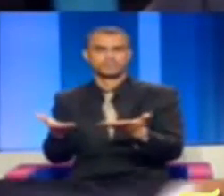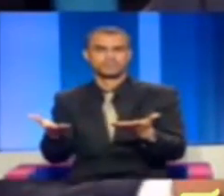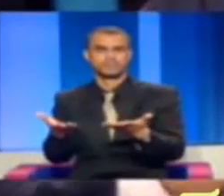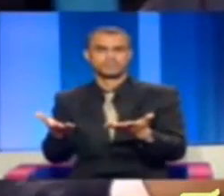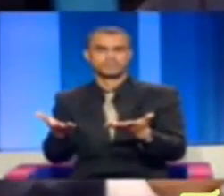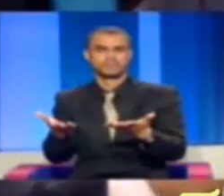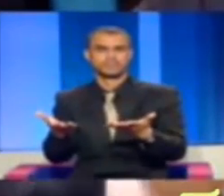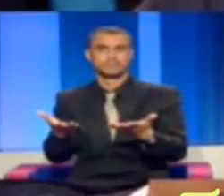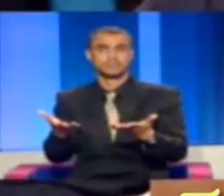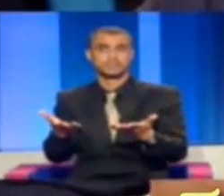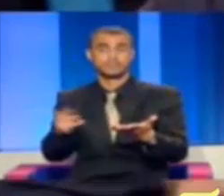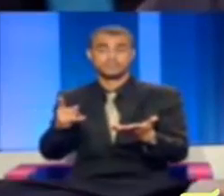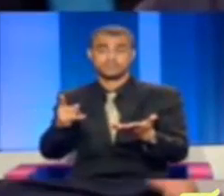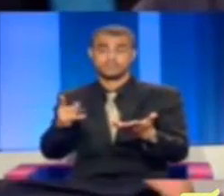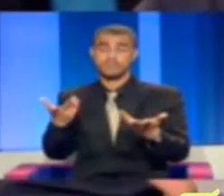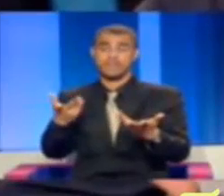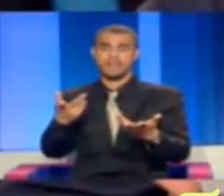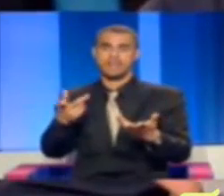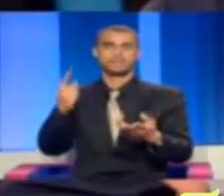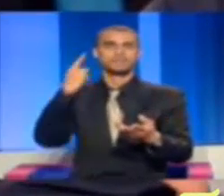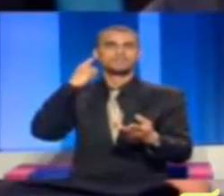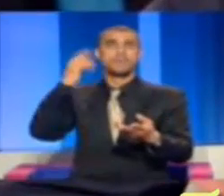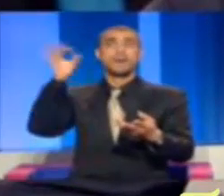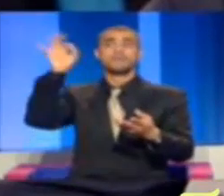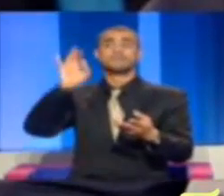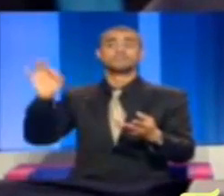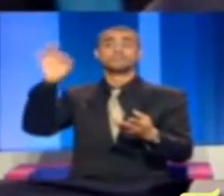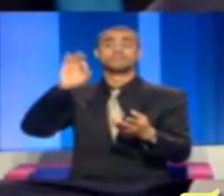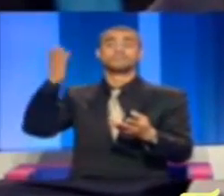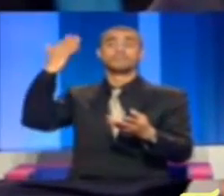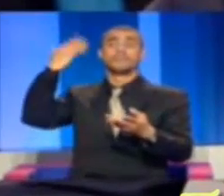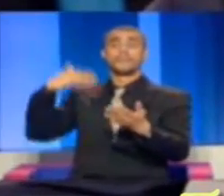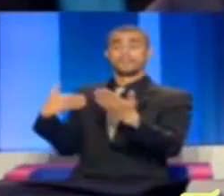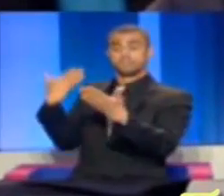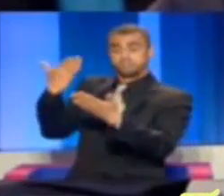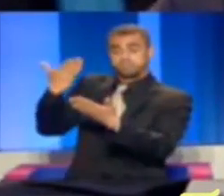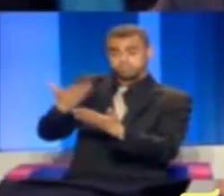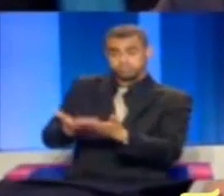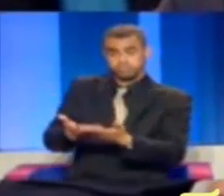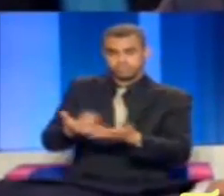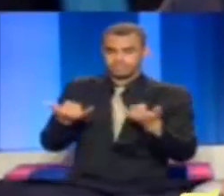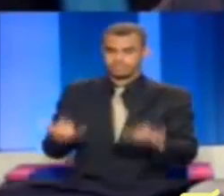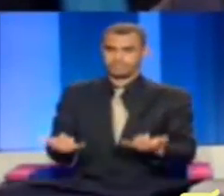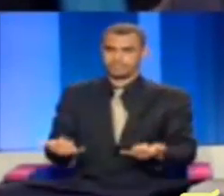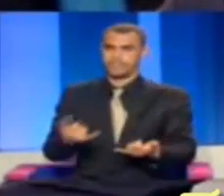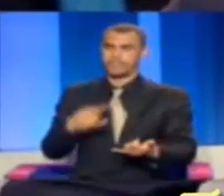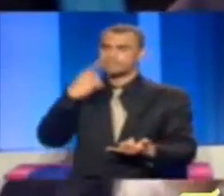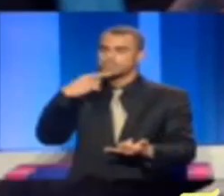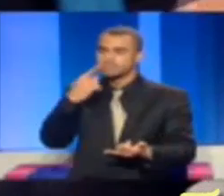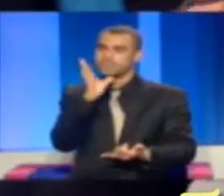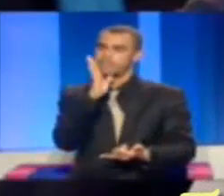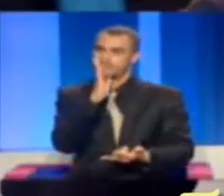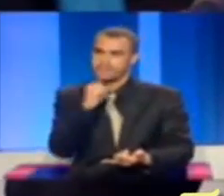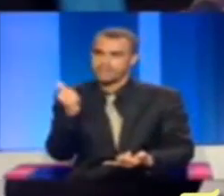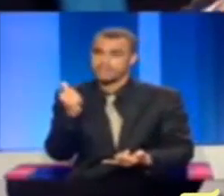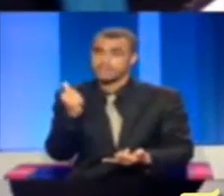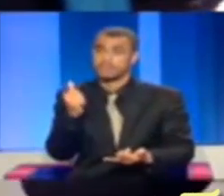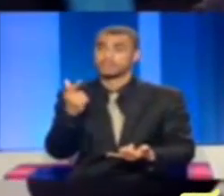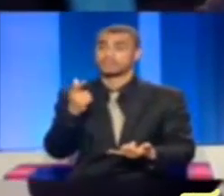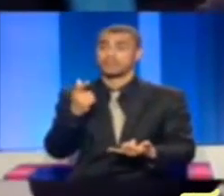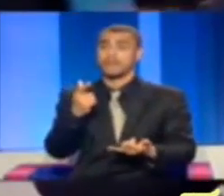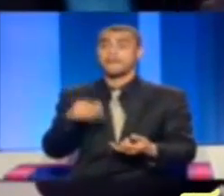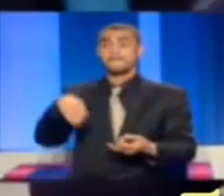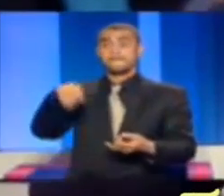الانسان الا ما عمره سمع ما عمره يتكلم. اذا ولكن هذا الجهاز ديال النطق بحال الاحبال